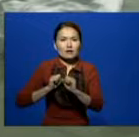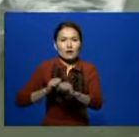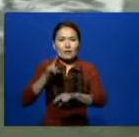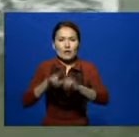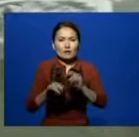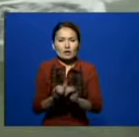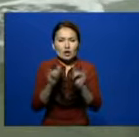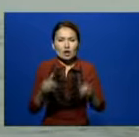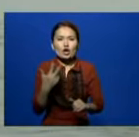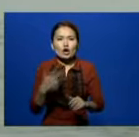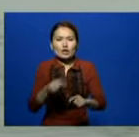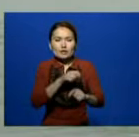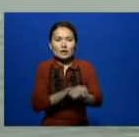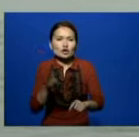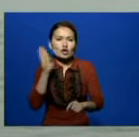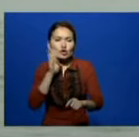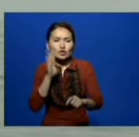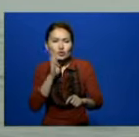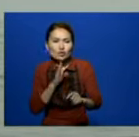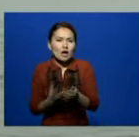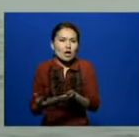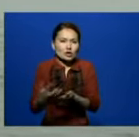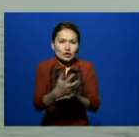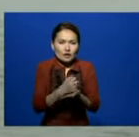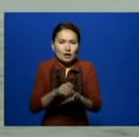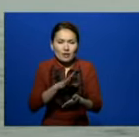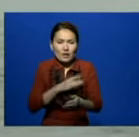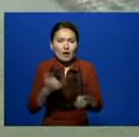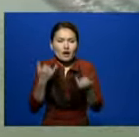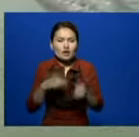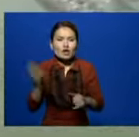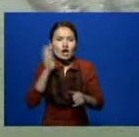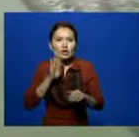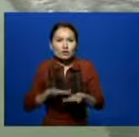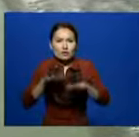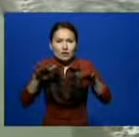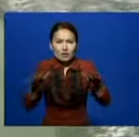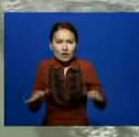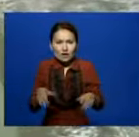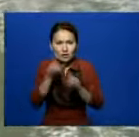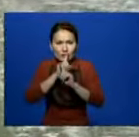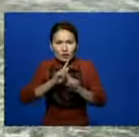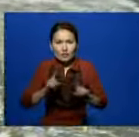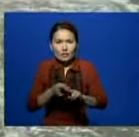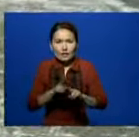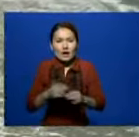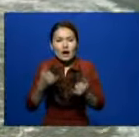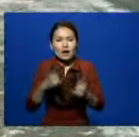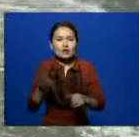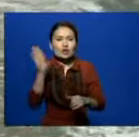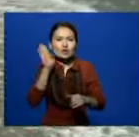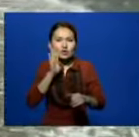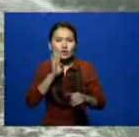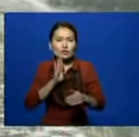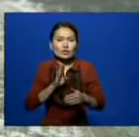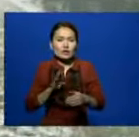метр су жиналған. Бүгінде төмен қарай секундына 700 текше метрден сәл асатын су жіберіп жатыр. Сыйымдылығы 3 миллиард текше метр болатын Көксарай